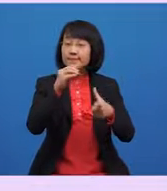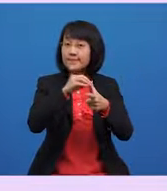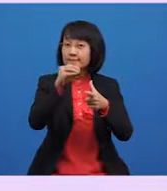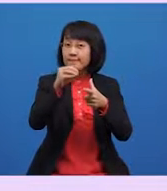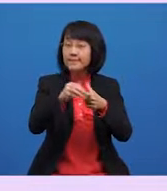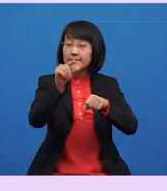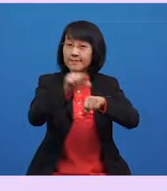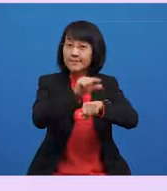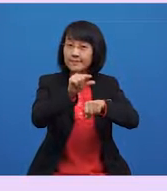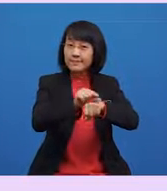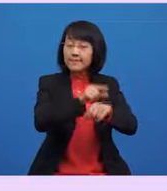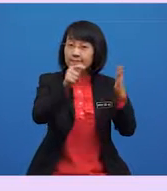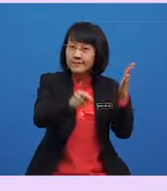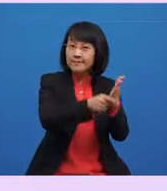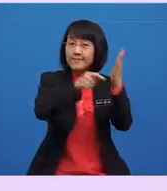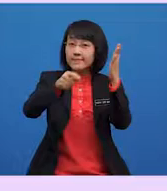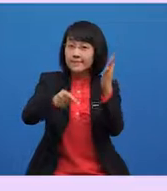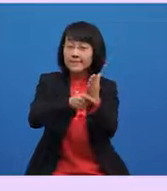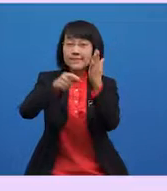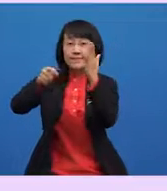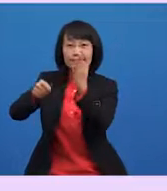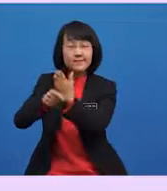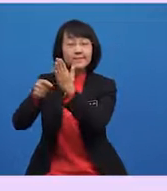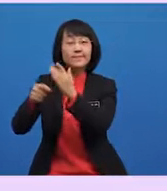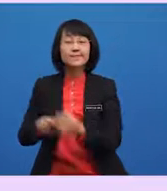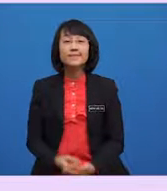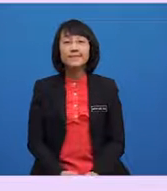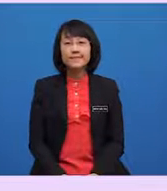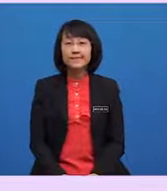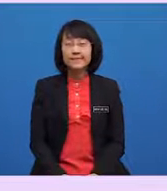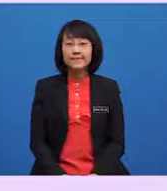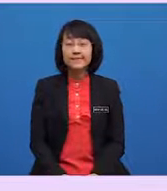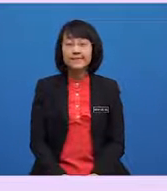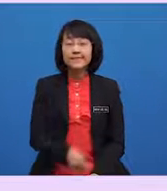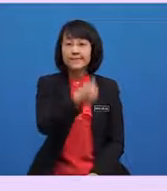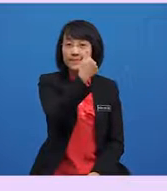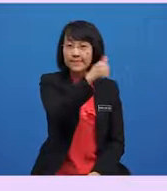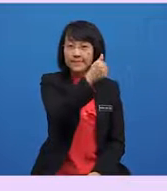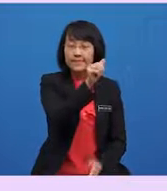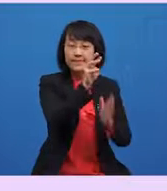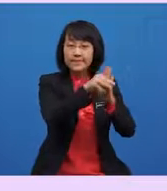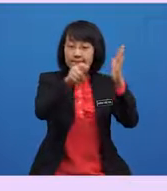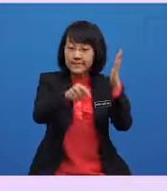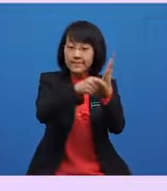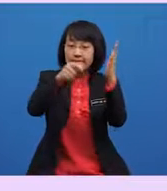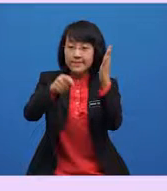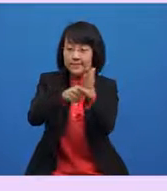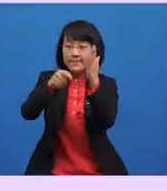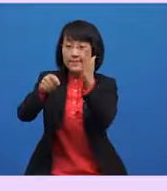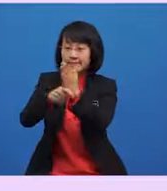operasi tambah dengan menambah 10 minit sebanyak 5 kali.